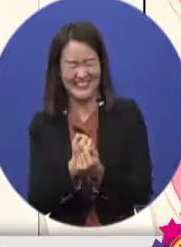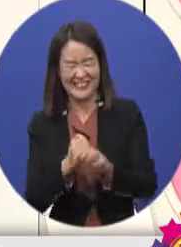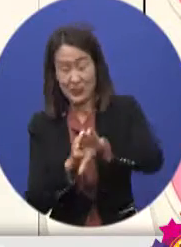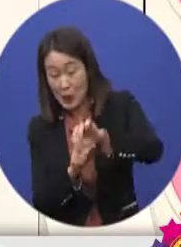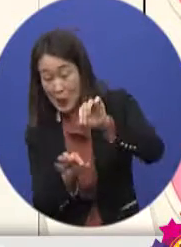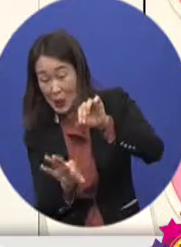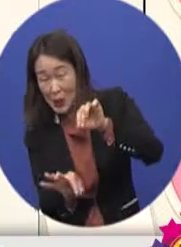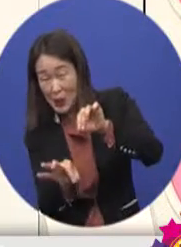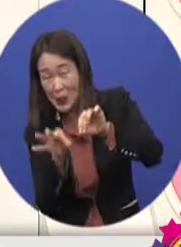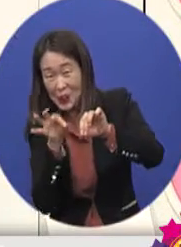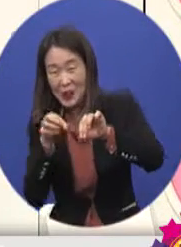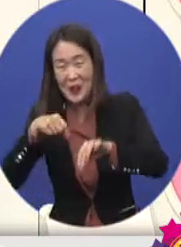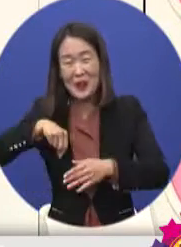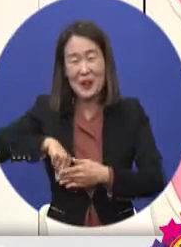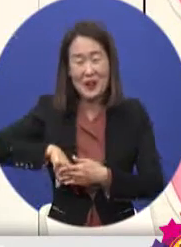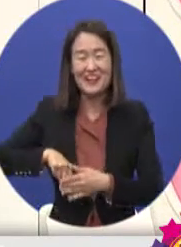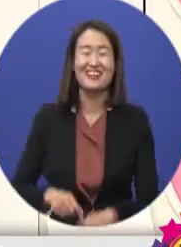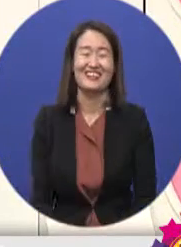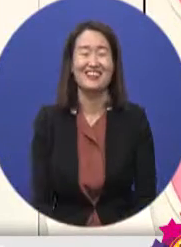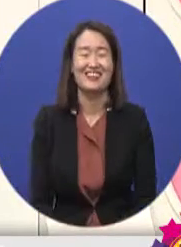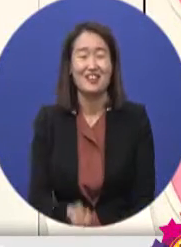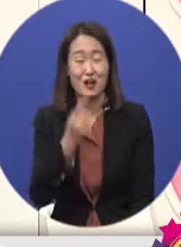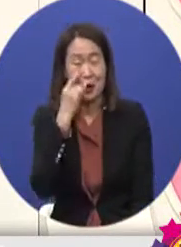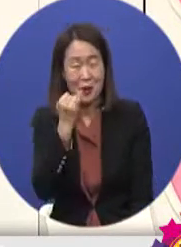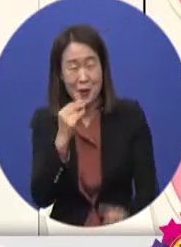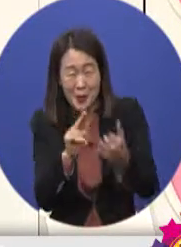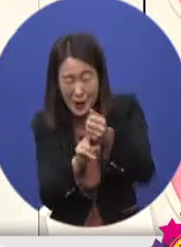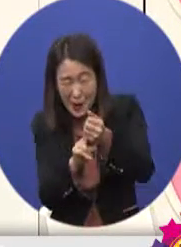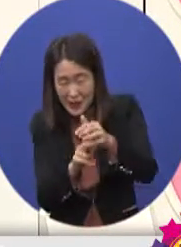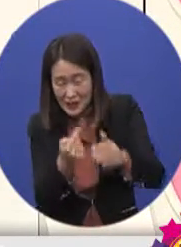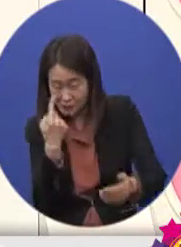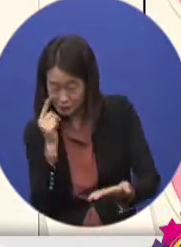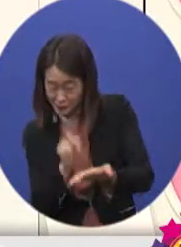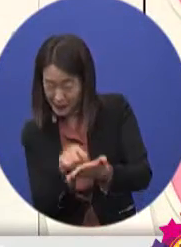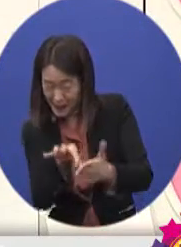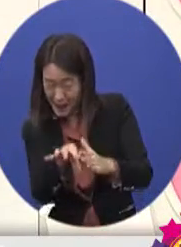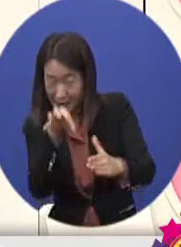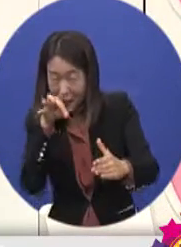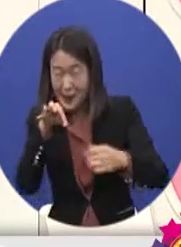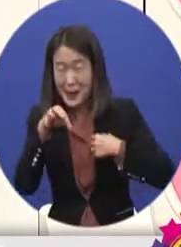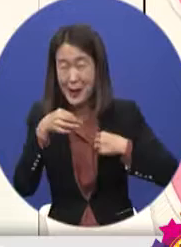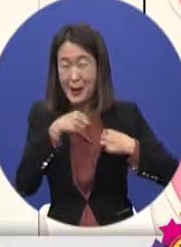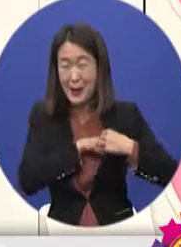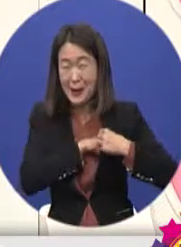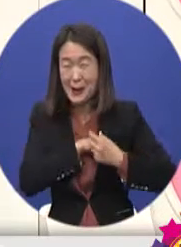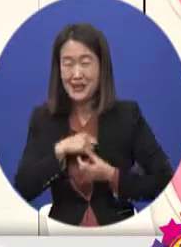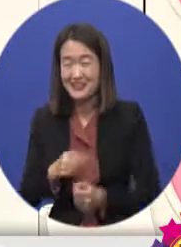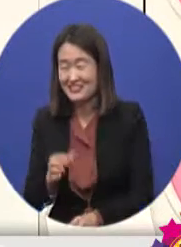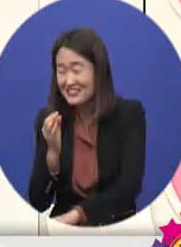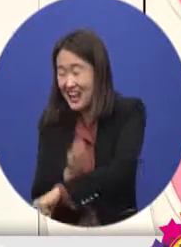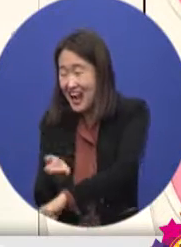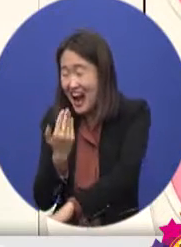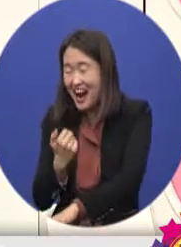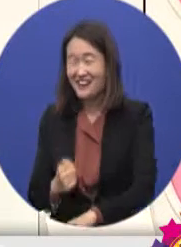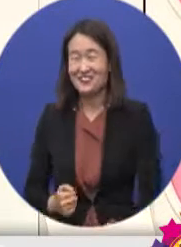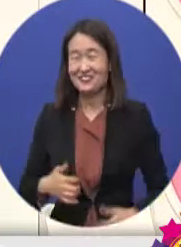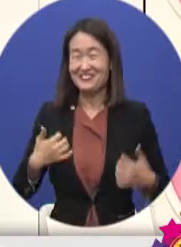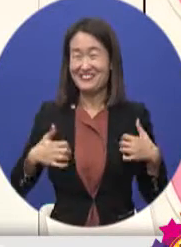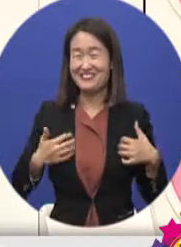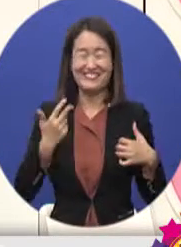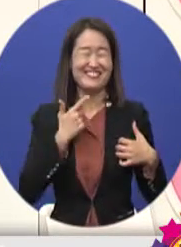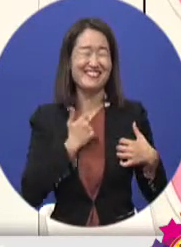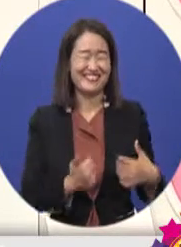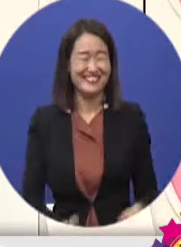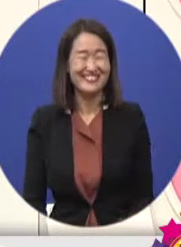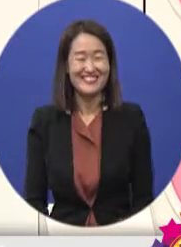어머니가 이렇게 숨겨 놓는 네. 돈을 제가 찾아가서 뭘 사먹던 생각도 납니다. 네,